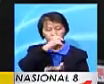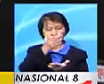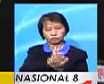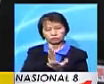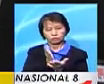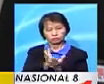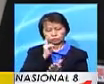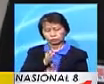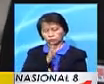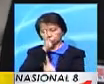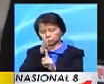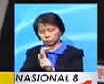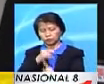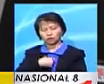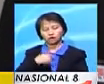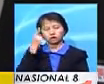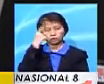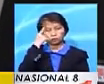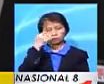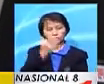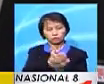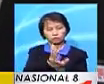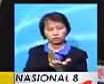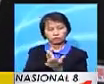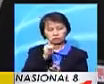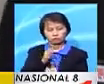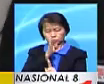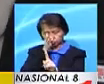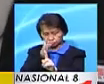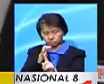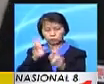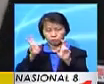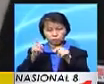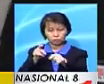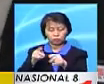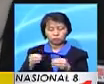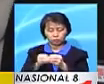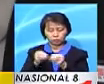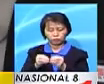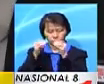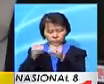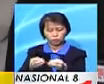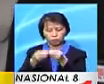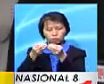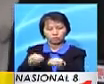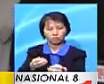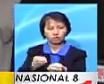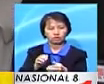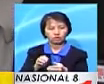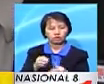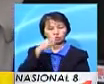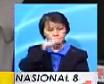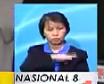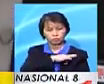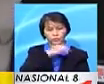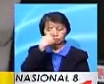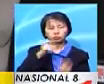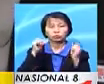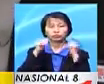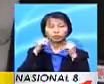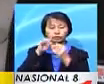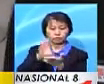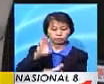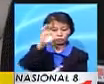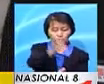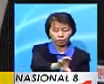this. I think the budget should address this issue, is giving more impetus to private